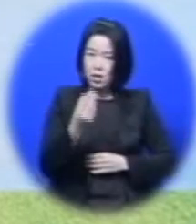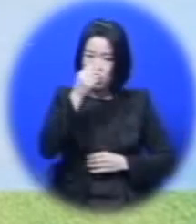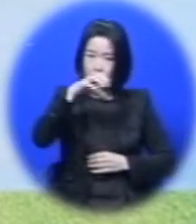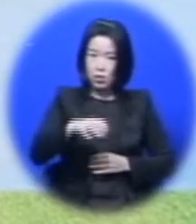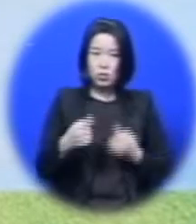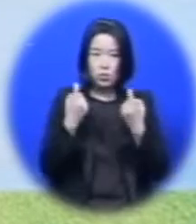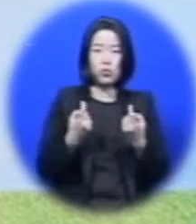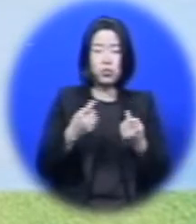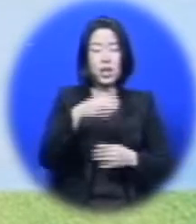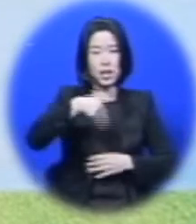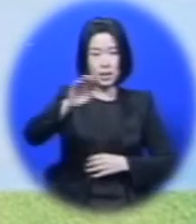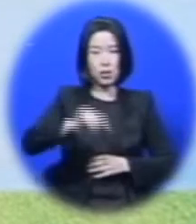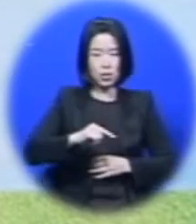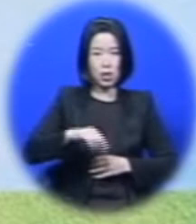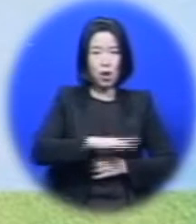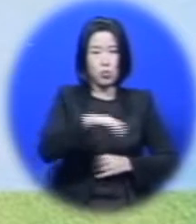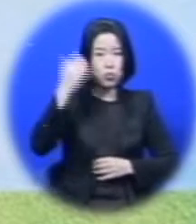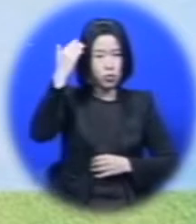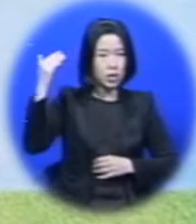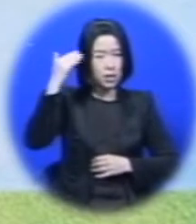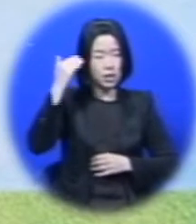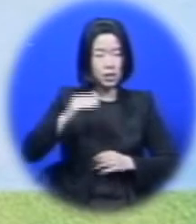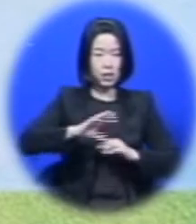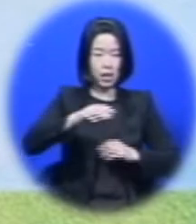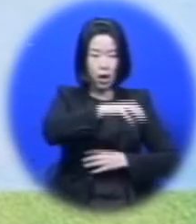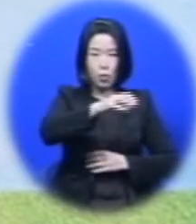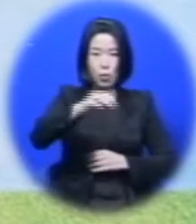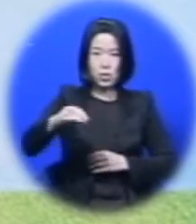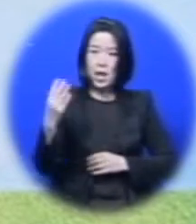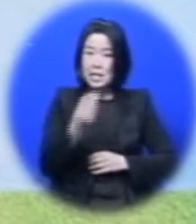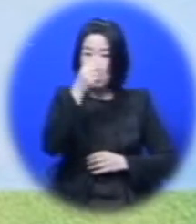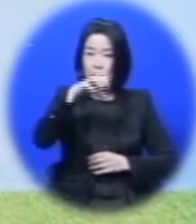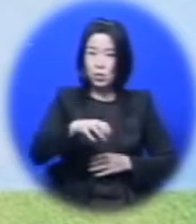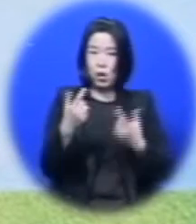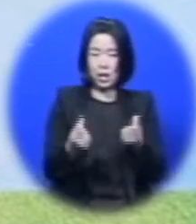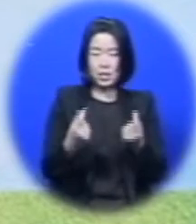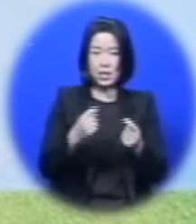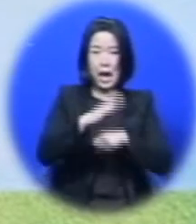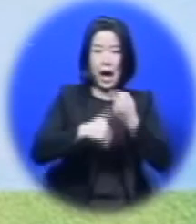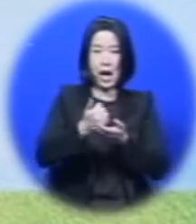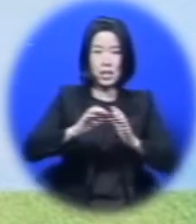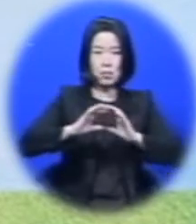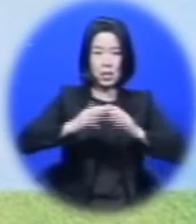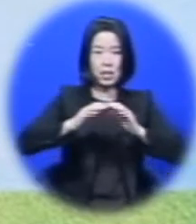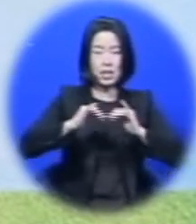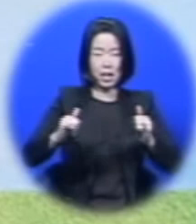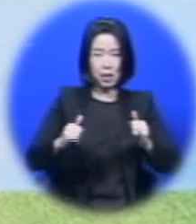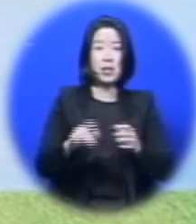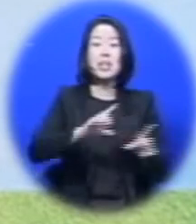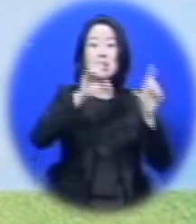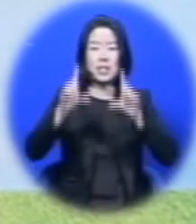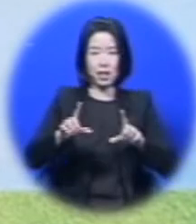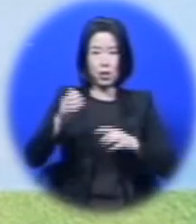하는 것은 우리나라 곳곳에 정말 성지와 같이 하나님의 사람들이 살았고